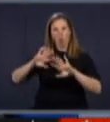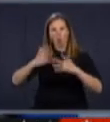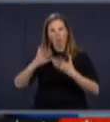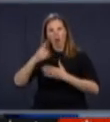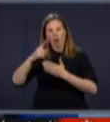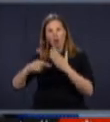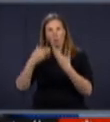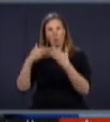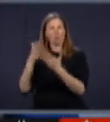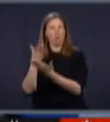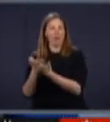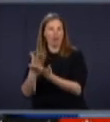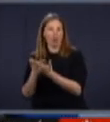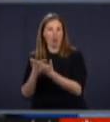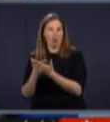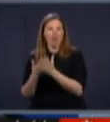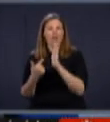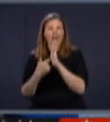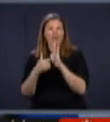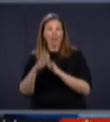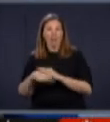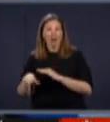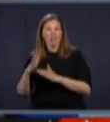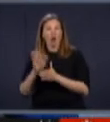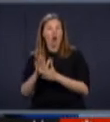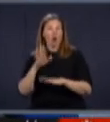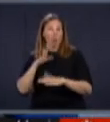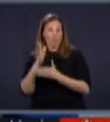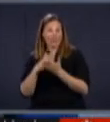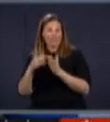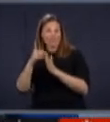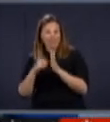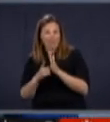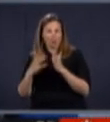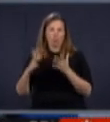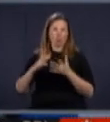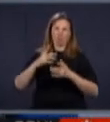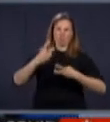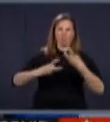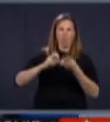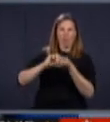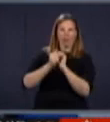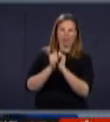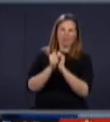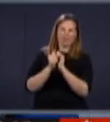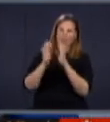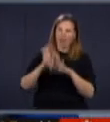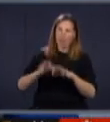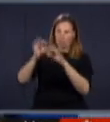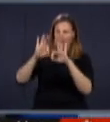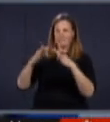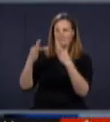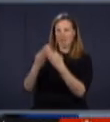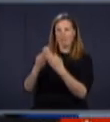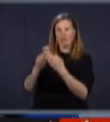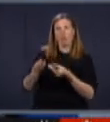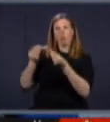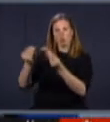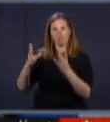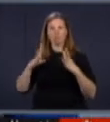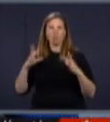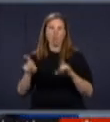qui ont des problèmes d'adaptation, de déficience ou autre, on va essayer de donner un répit aux familles, etc. Mais on est très préoccupés de ça. C'est pour